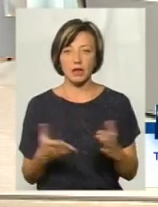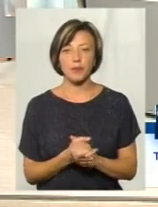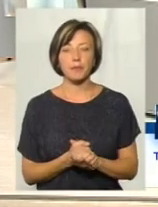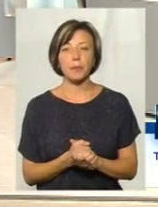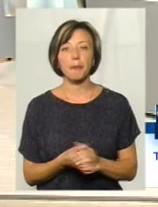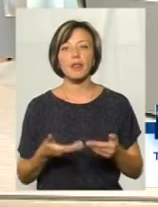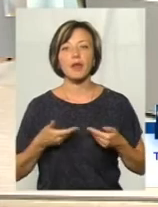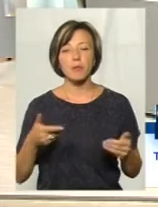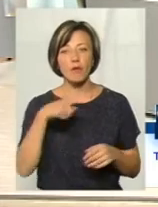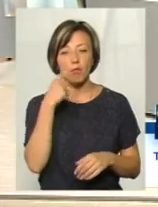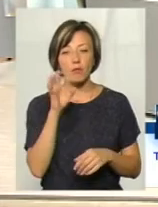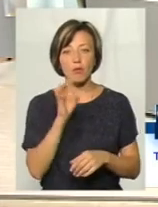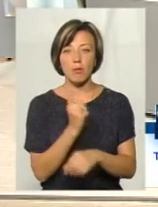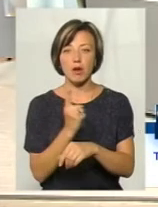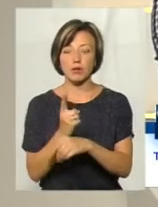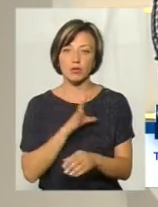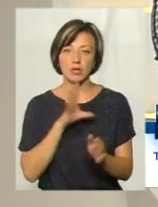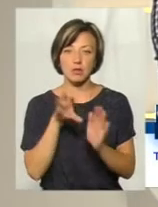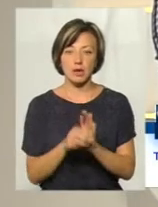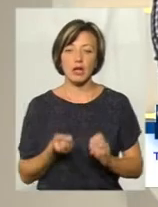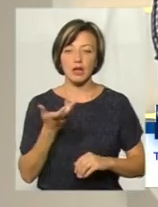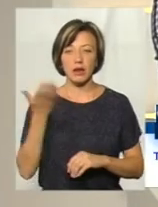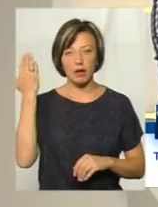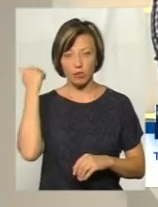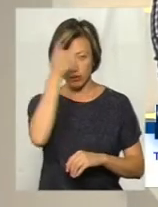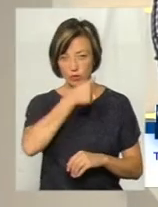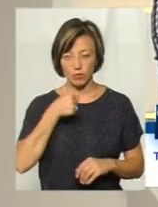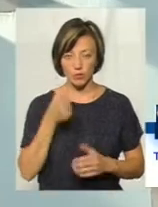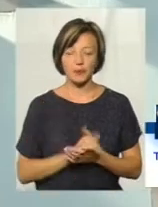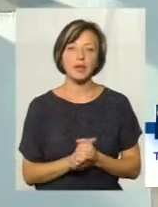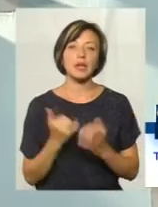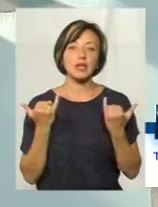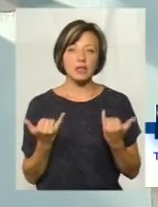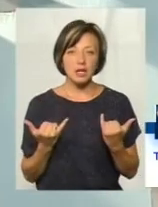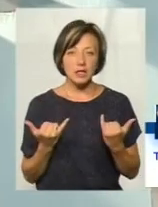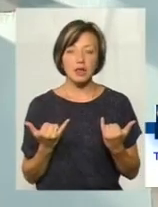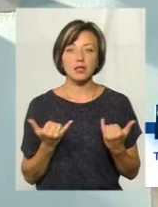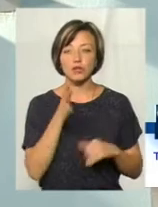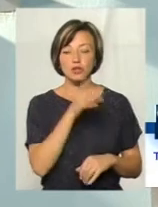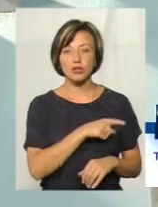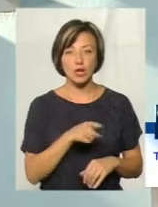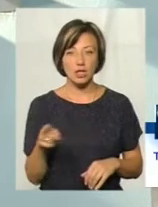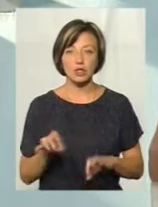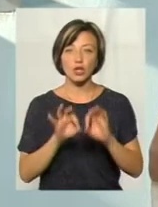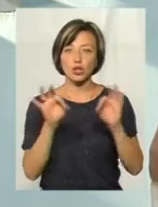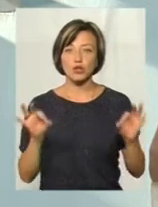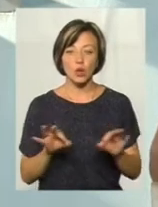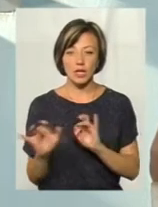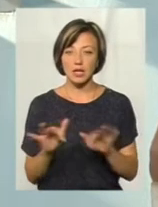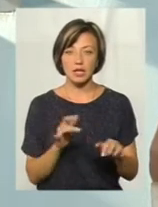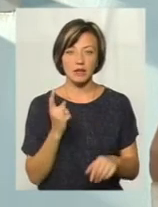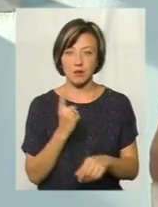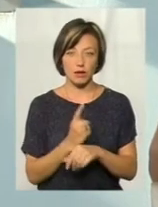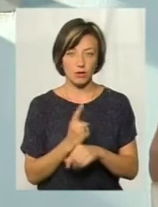про ті мораторії, які були запроваджені кілька років тому. Так, так. Так. На даний час жодна дія мораторію не